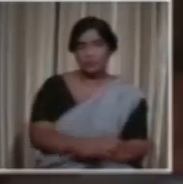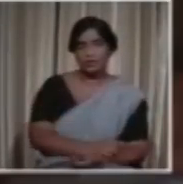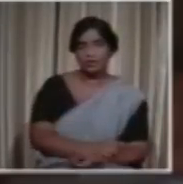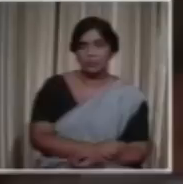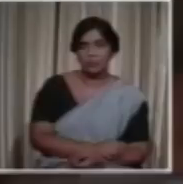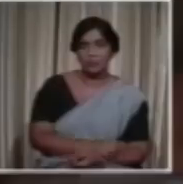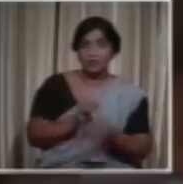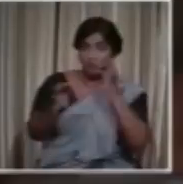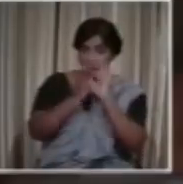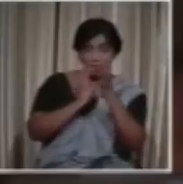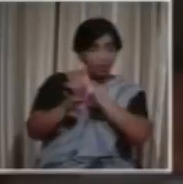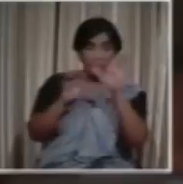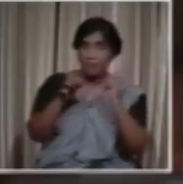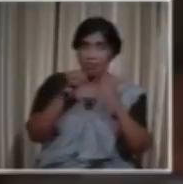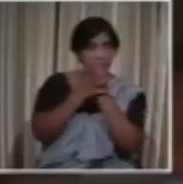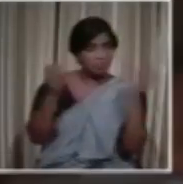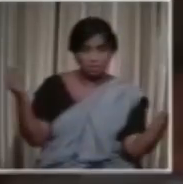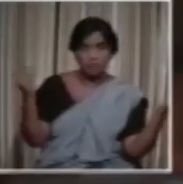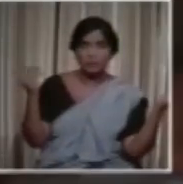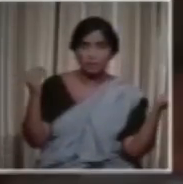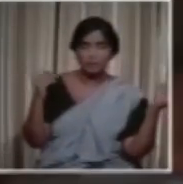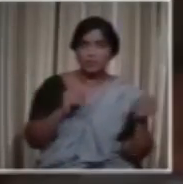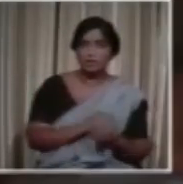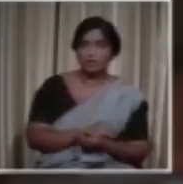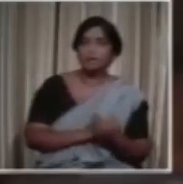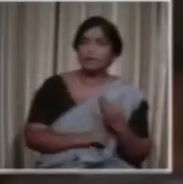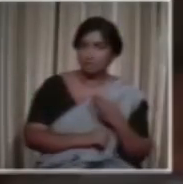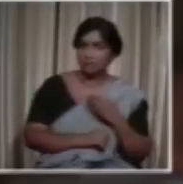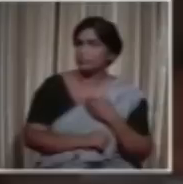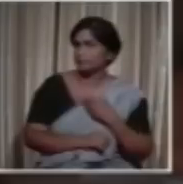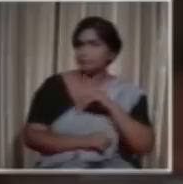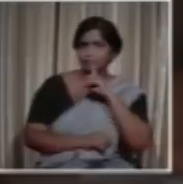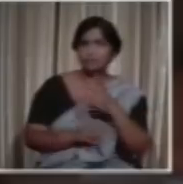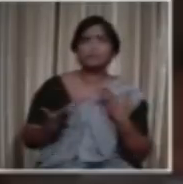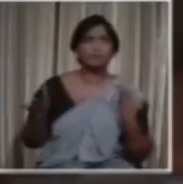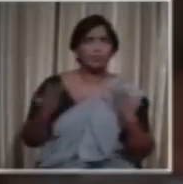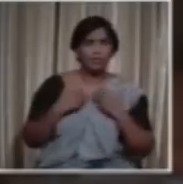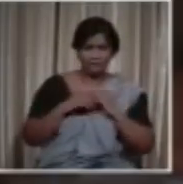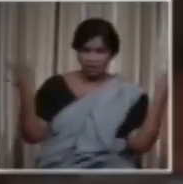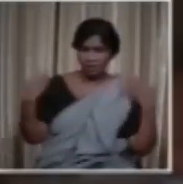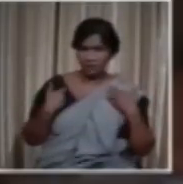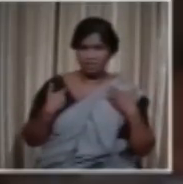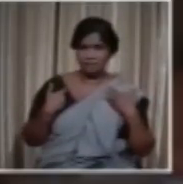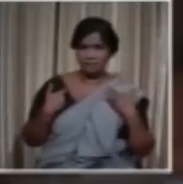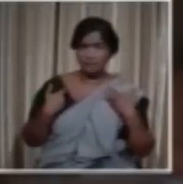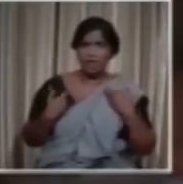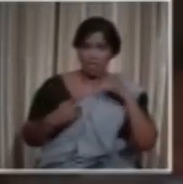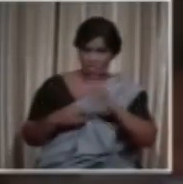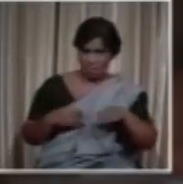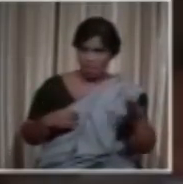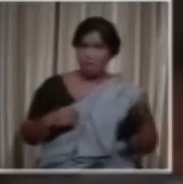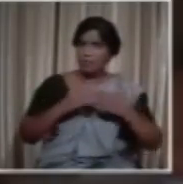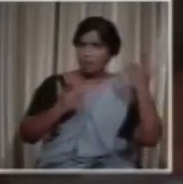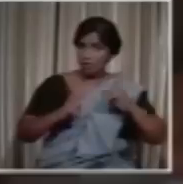ගිනි තිබ්බම මේ ප්‍රශ්න විසඳෙනවද? ඉතින් මම නම් කියන්නේ මන්න මොකටද මේක? මගේ දරුවන්ගේ